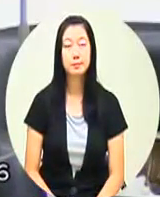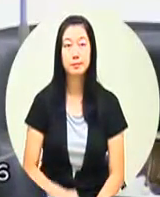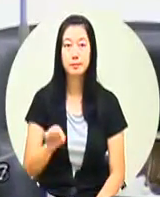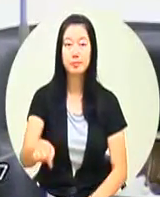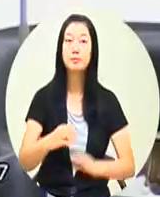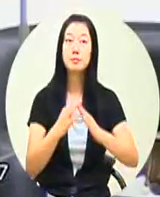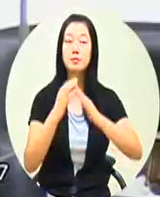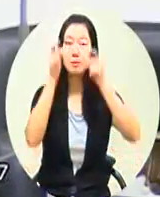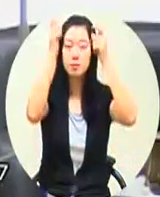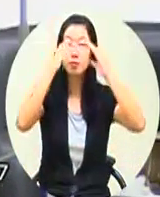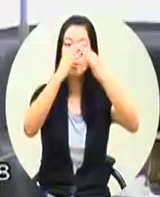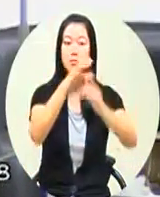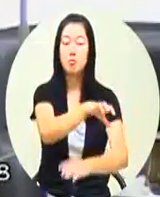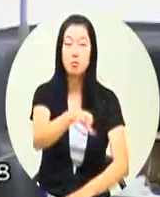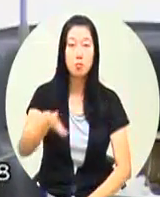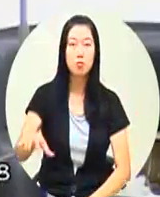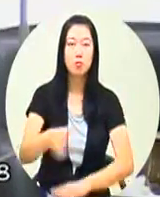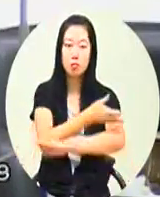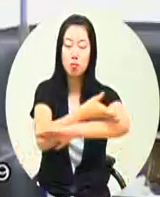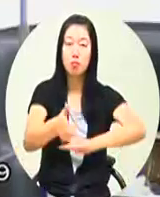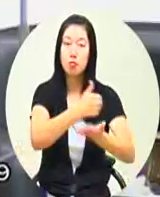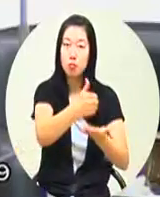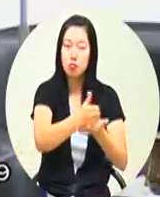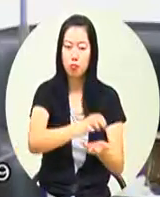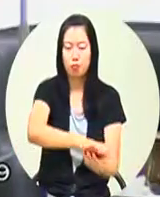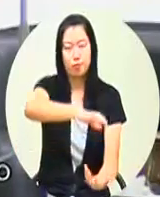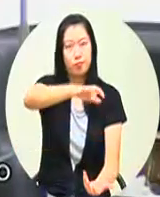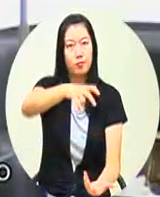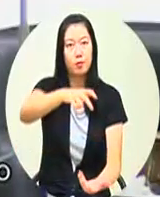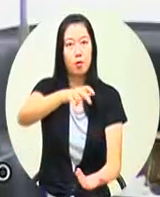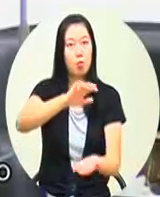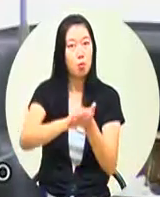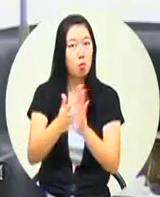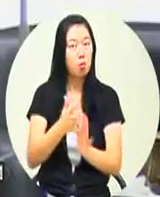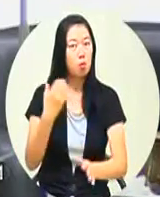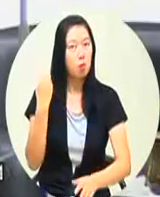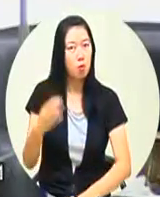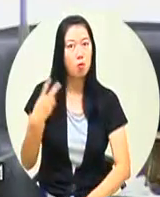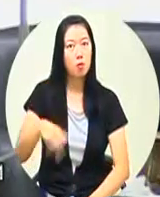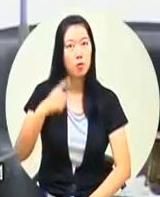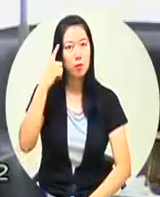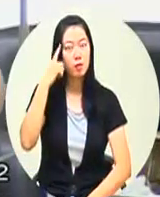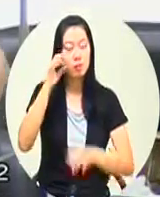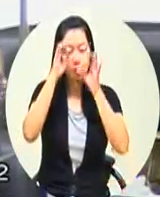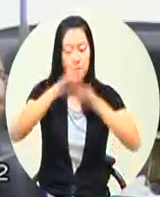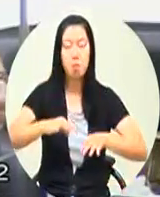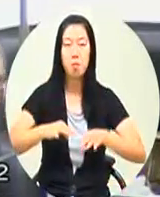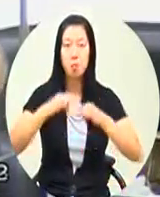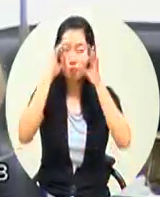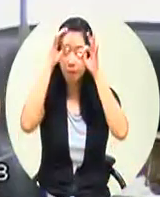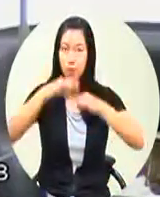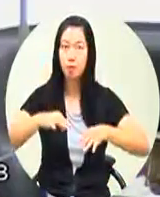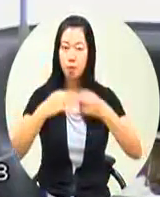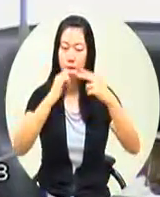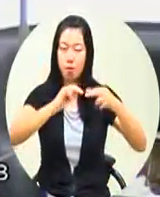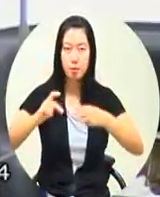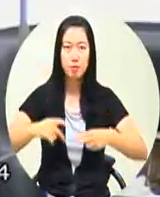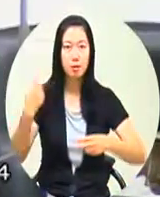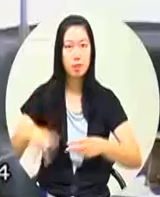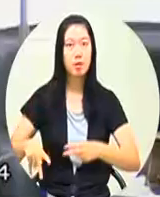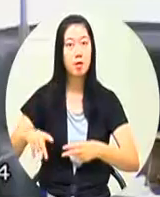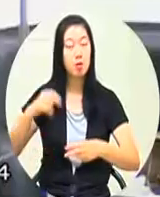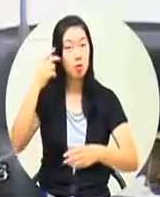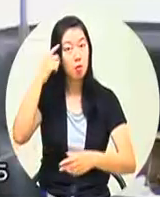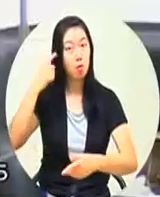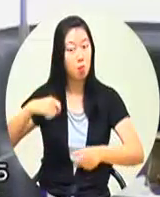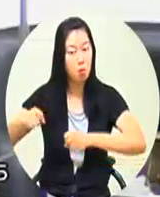区伊的排水量是不是要重新检讨跟设计啊？哦，伊当然伊即摆